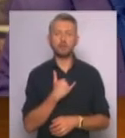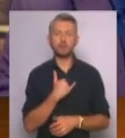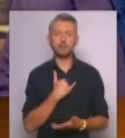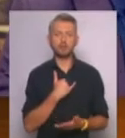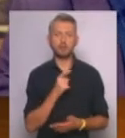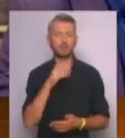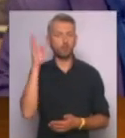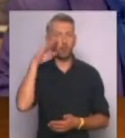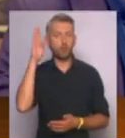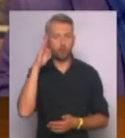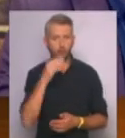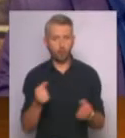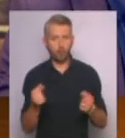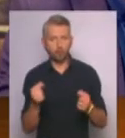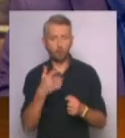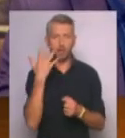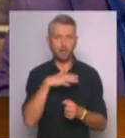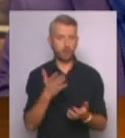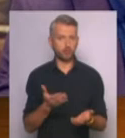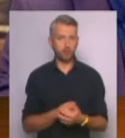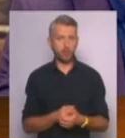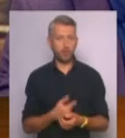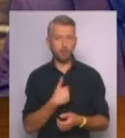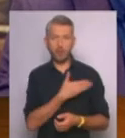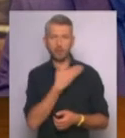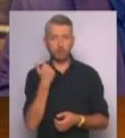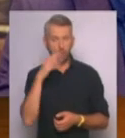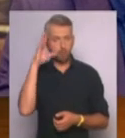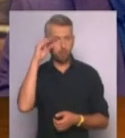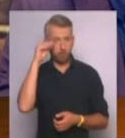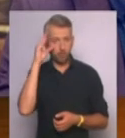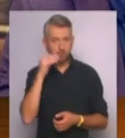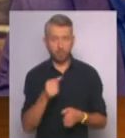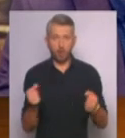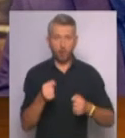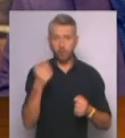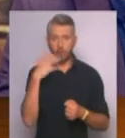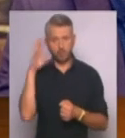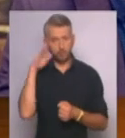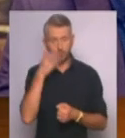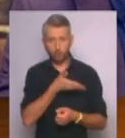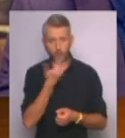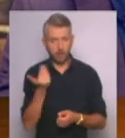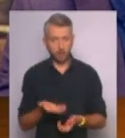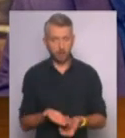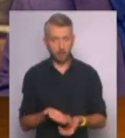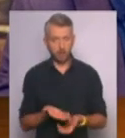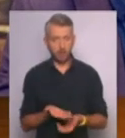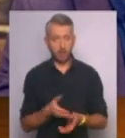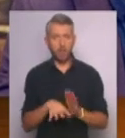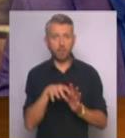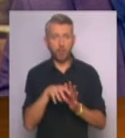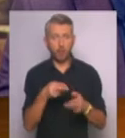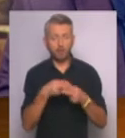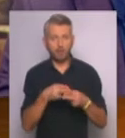із водою, холодною, гарячою? У нас нема по вечорах ні холодної, ні гарячої води. Насосна станція,